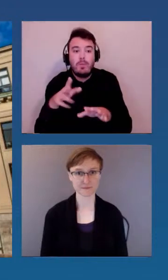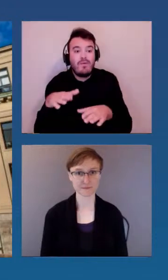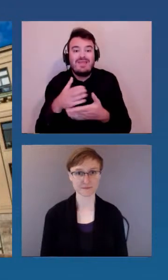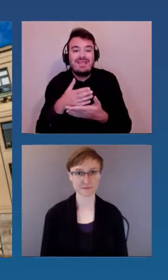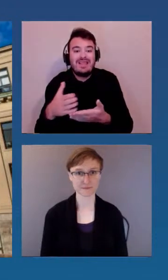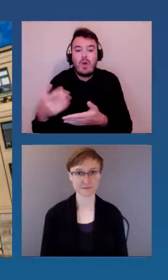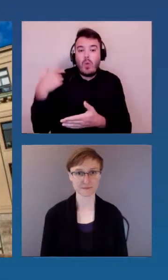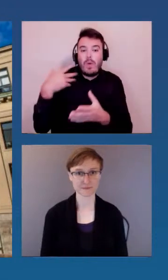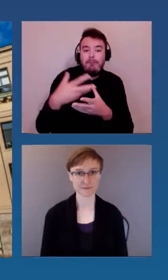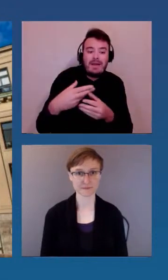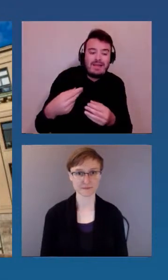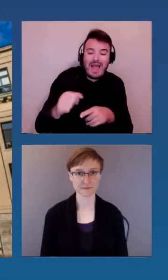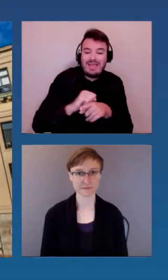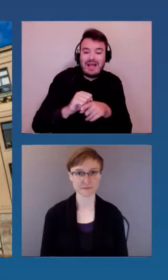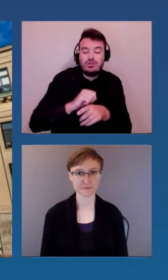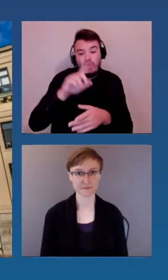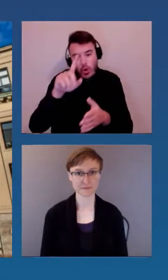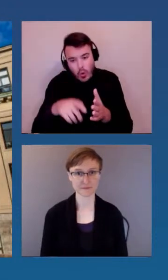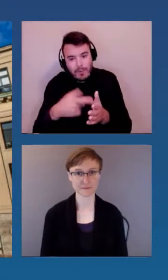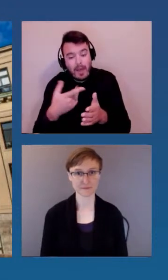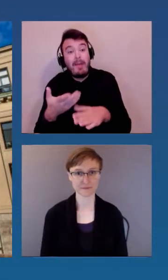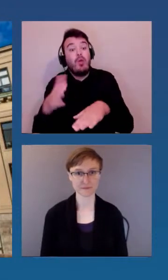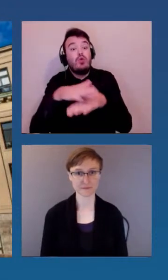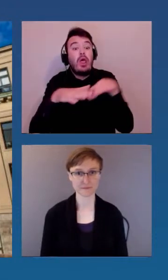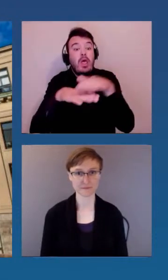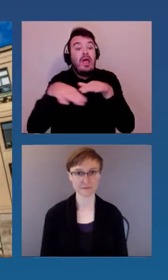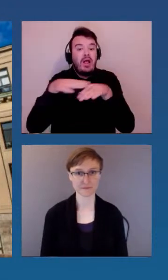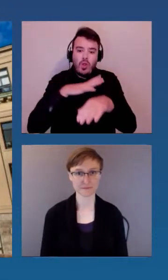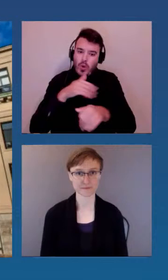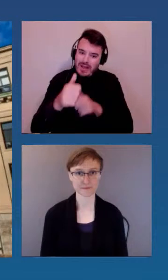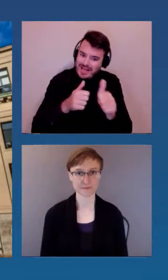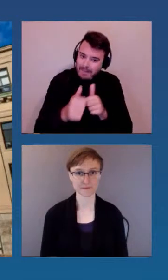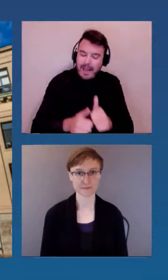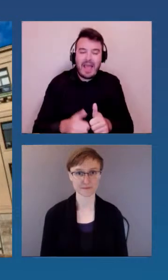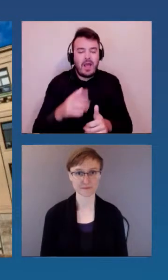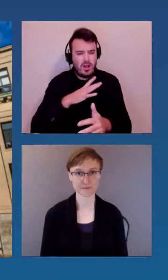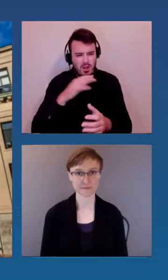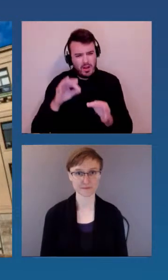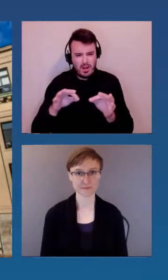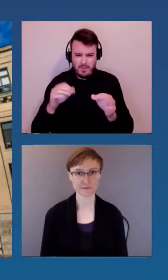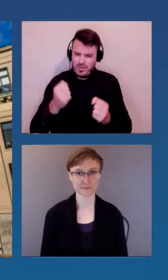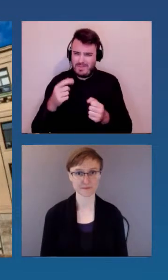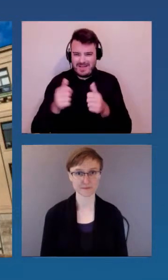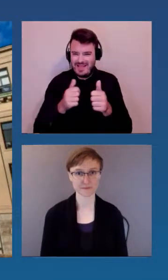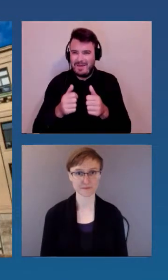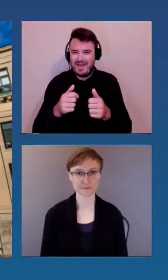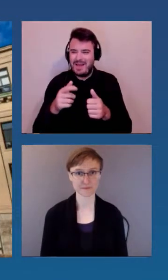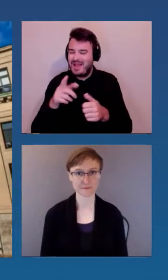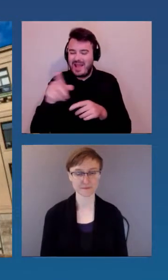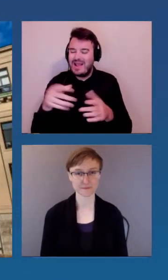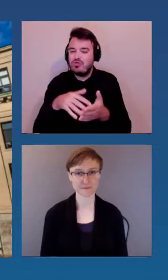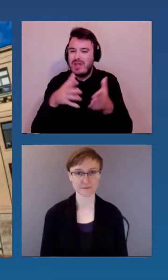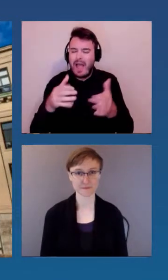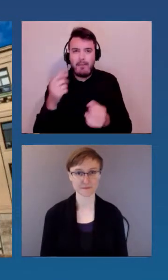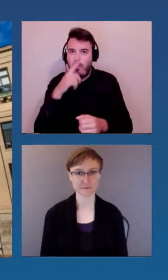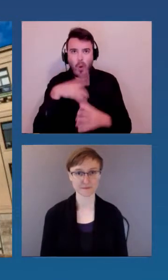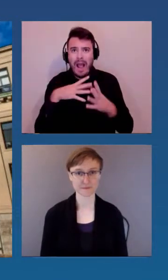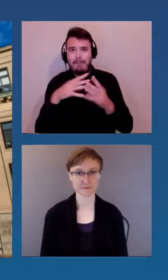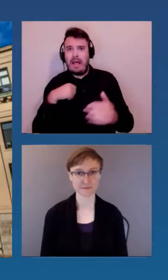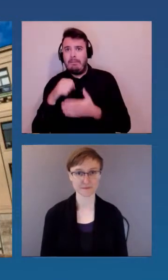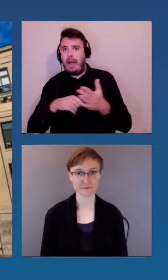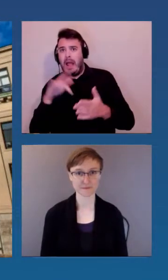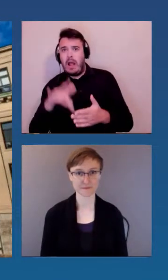We will now be hearing from Radio-Canada. C'est à vous la parole. Bonjour, merci. Boris